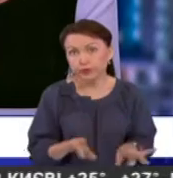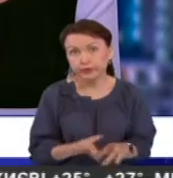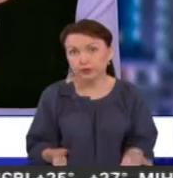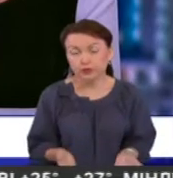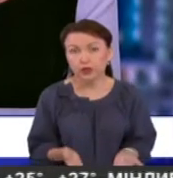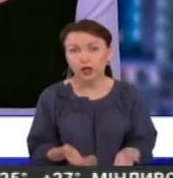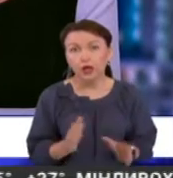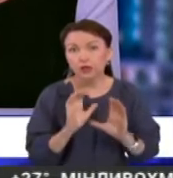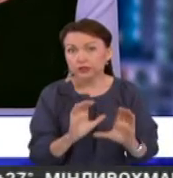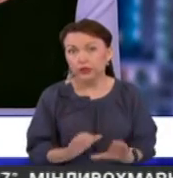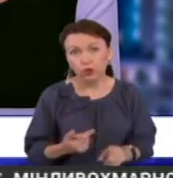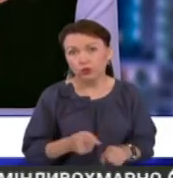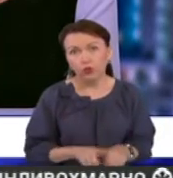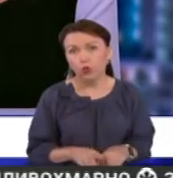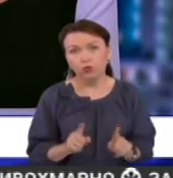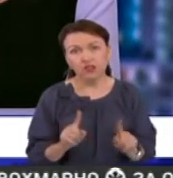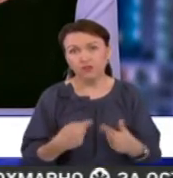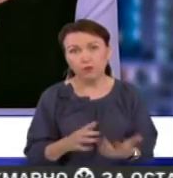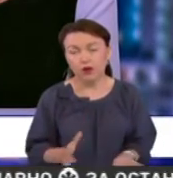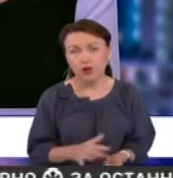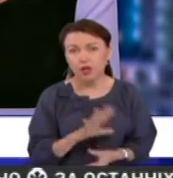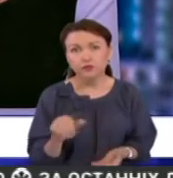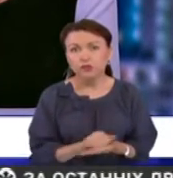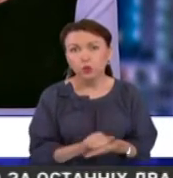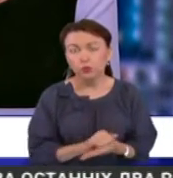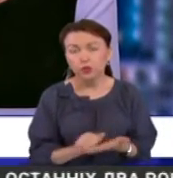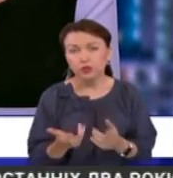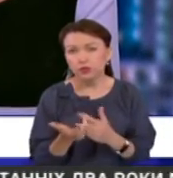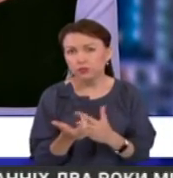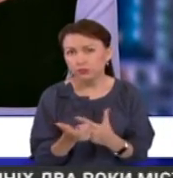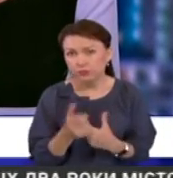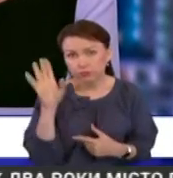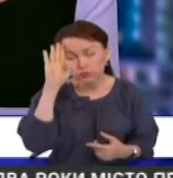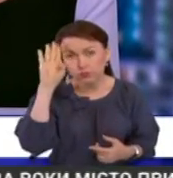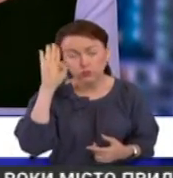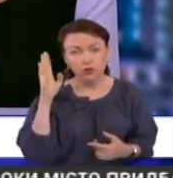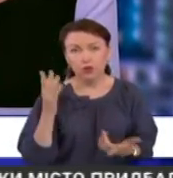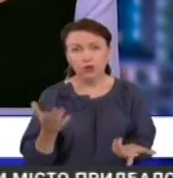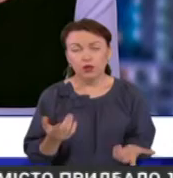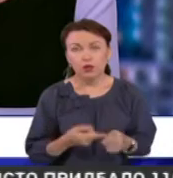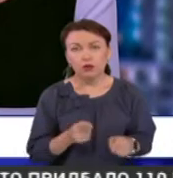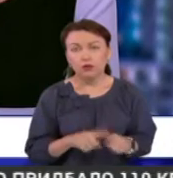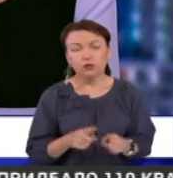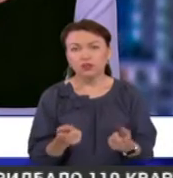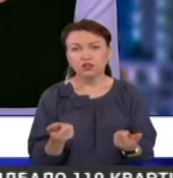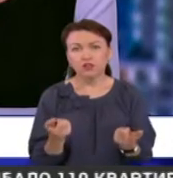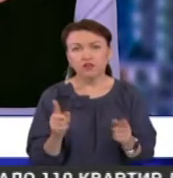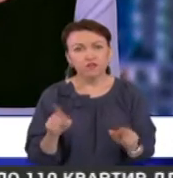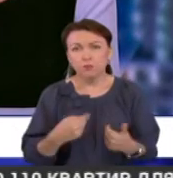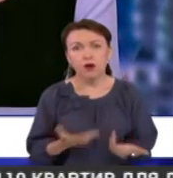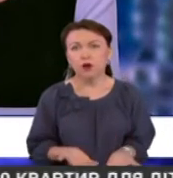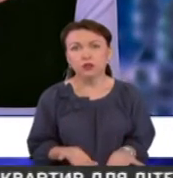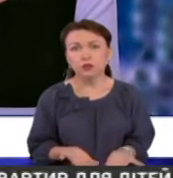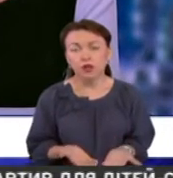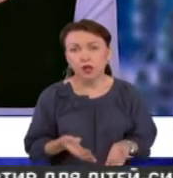що закон цього не вимагає. Всі ті документи, які перелічив наш слухач, глядач, вони не вимагаються. Він абсолютно правий,